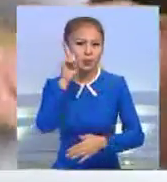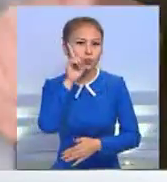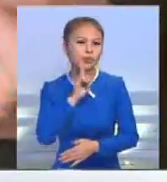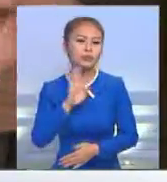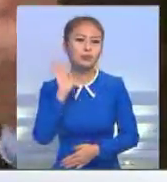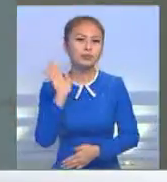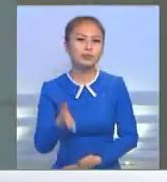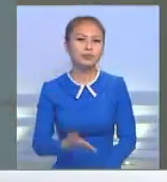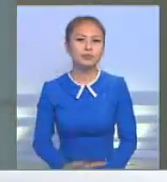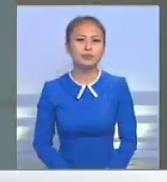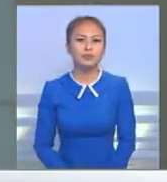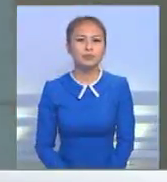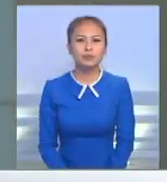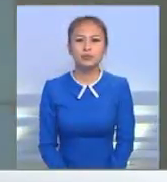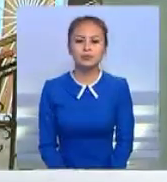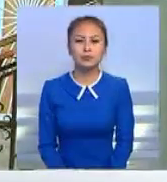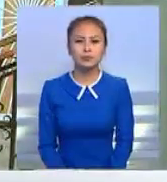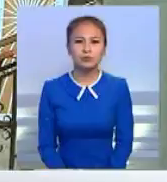дейді мамандар.